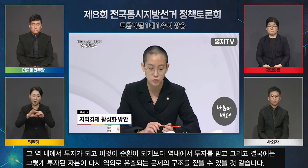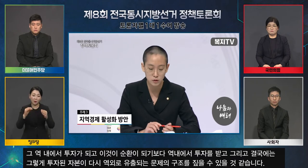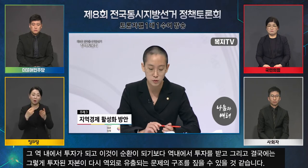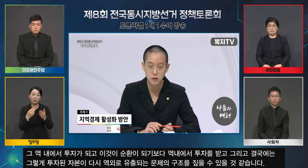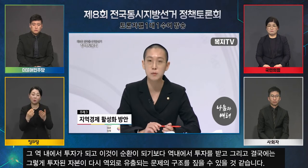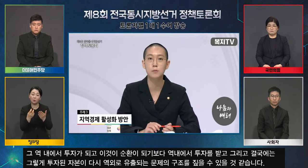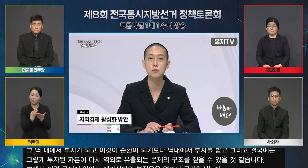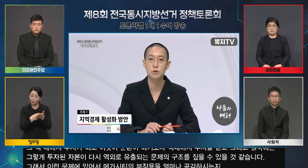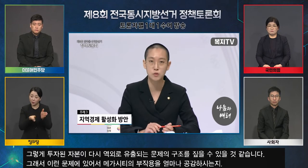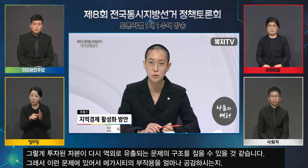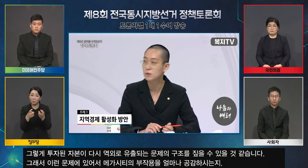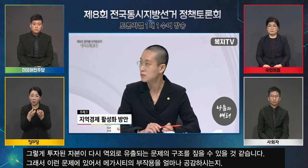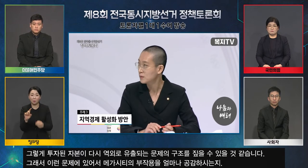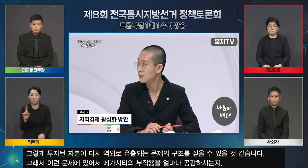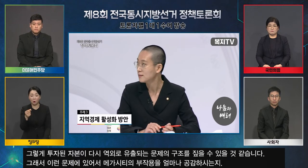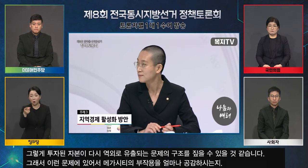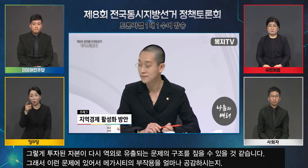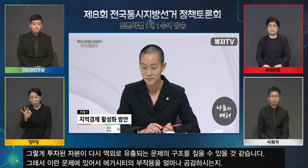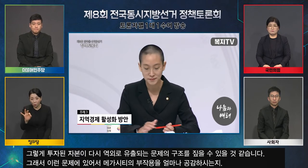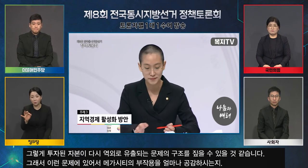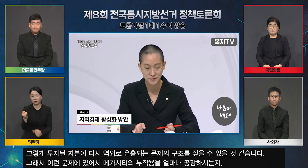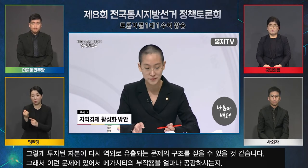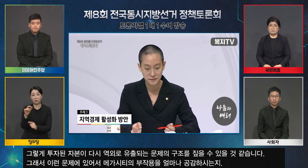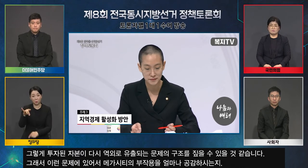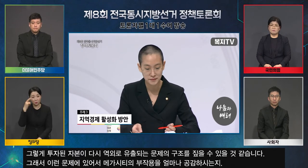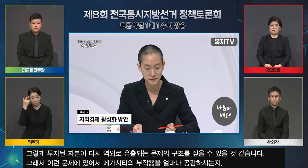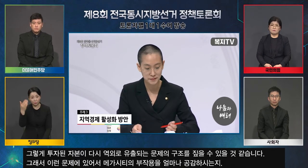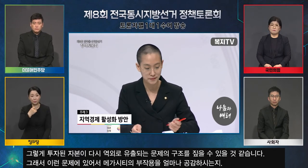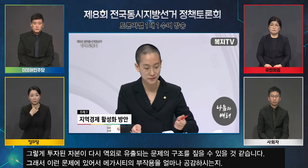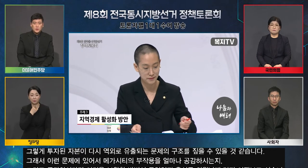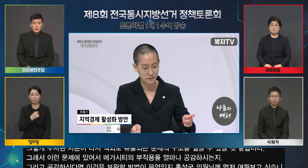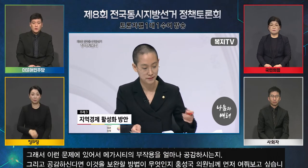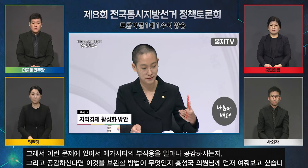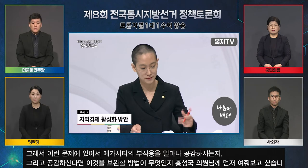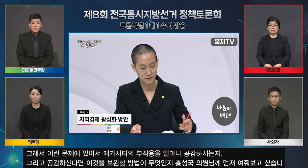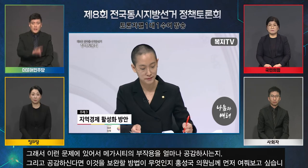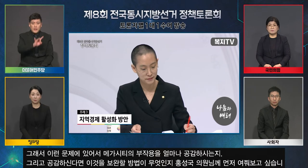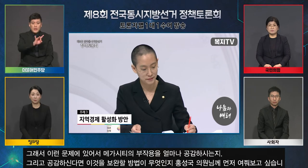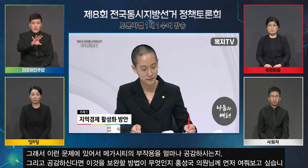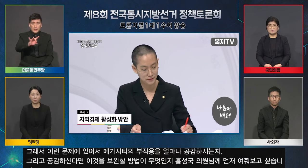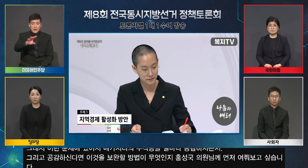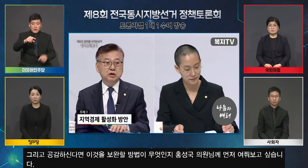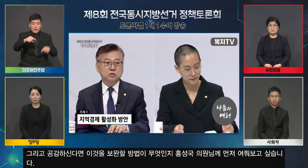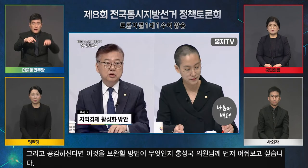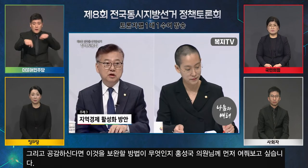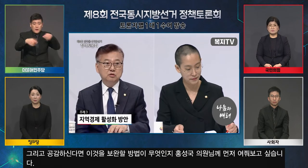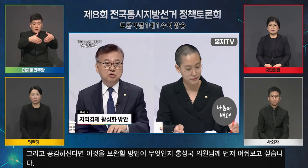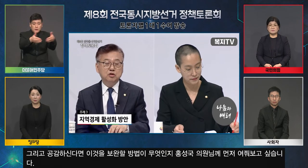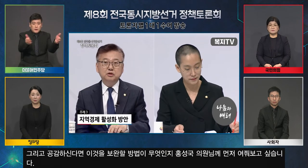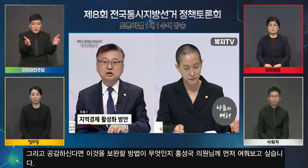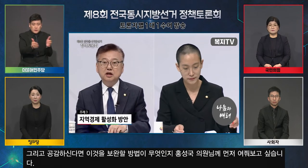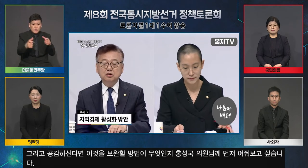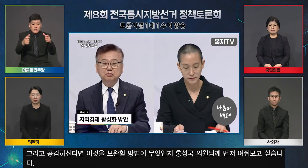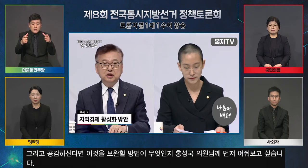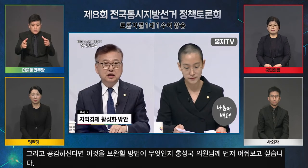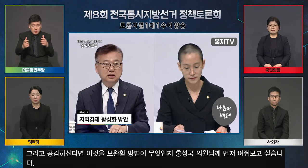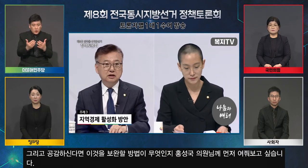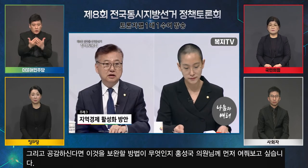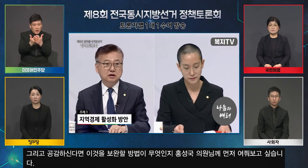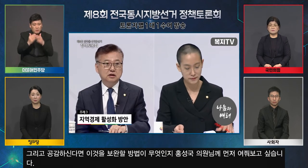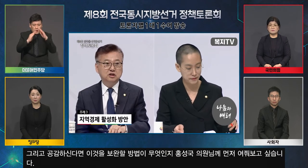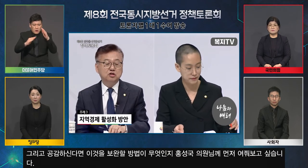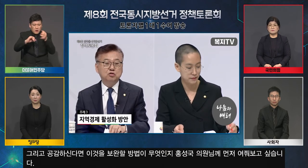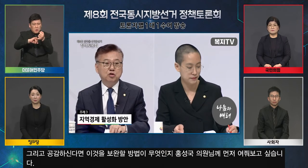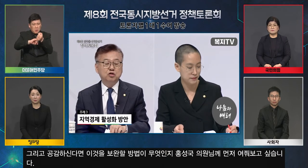홍성국 의원님께 먼저 여쭤보고 싶습니다. 네. 각 당이 생각하는 지역 개발 공약은 거의 비슷할 겁니다.